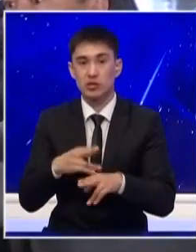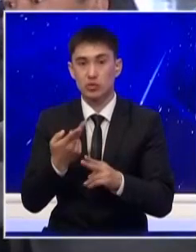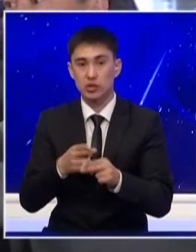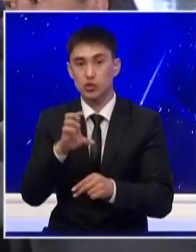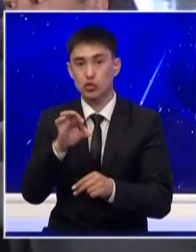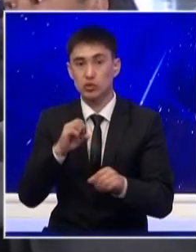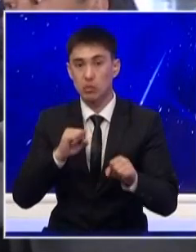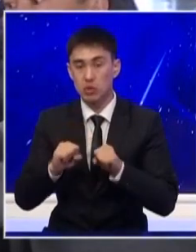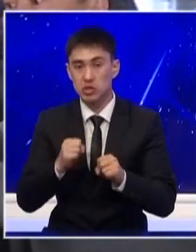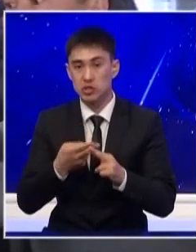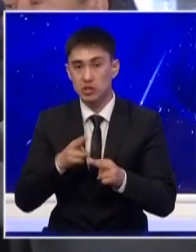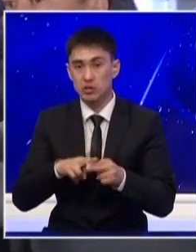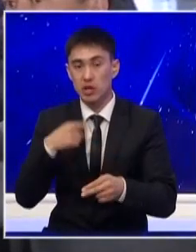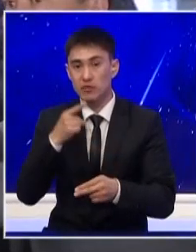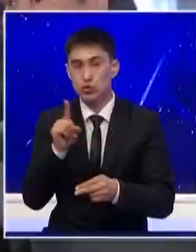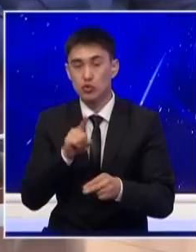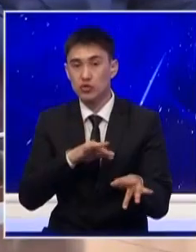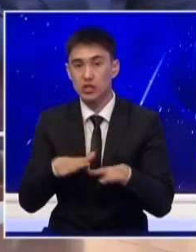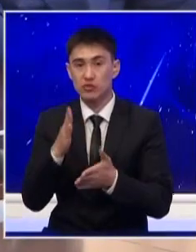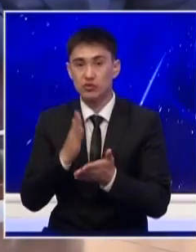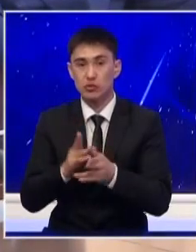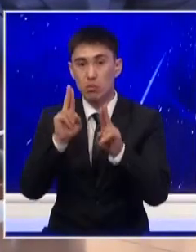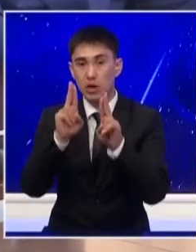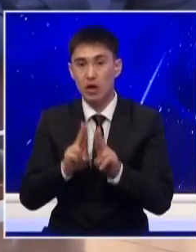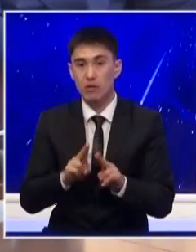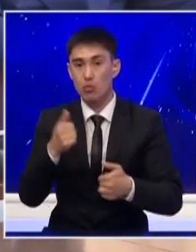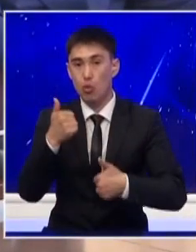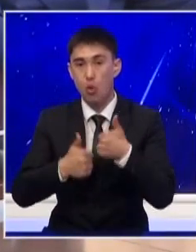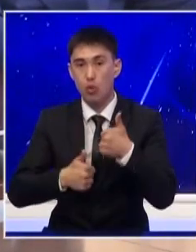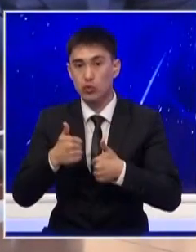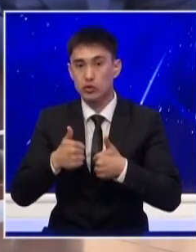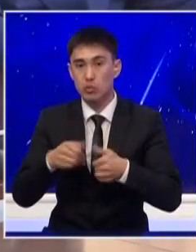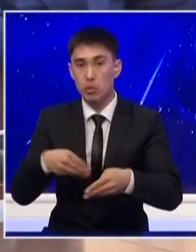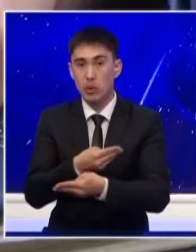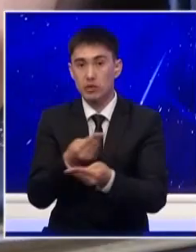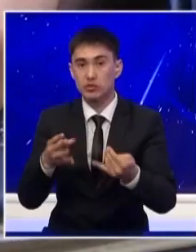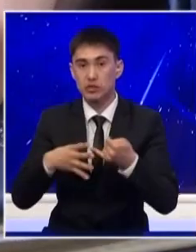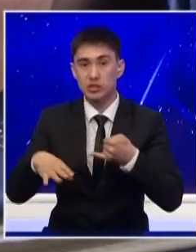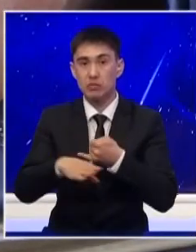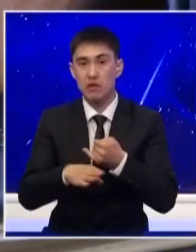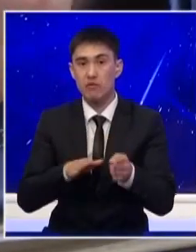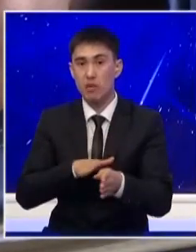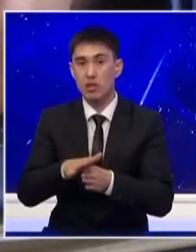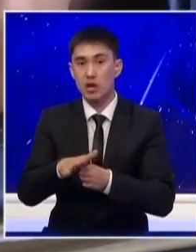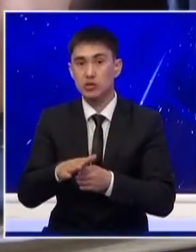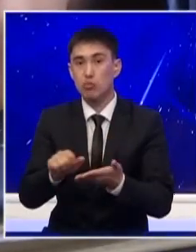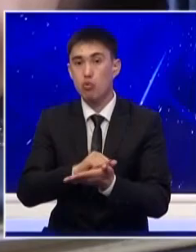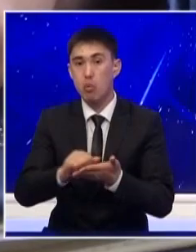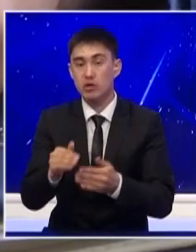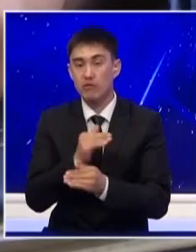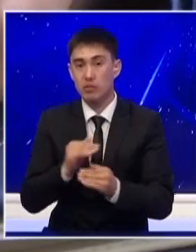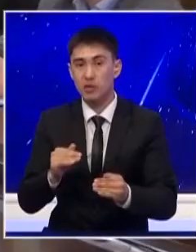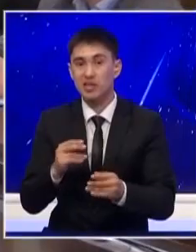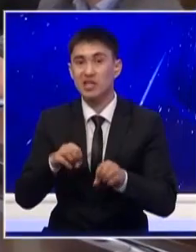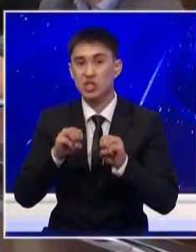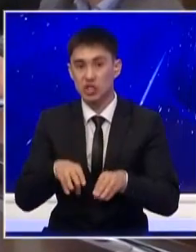социальному напряжению. Стоит отметить, действующими правилами конкурсы по предоставлению земель осуществляются в бумажном